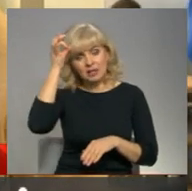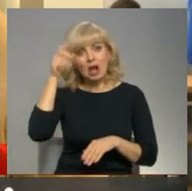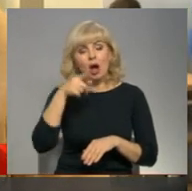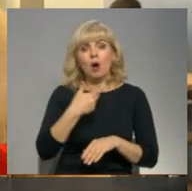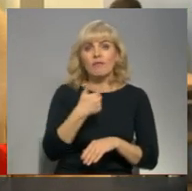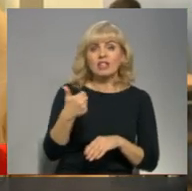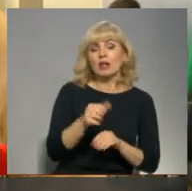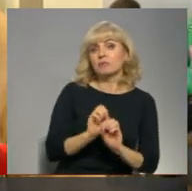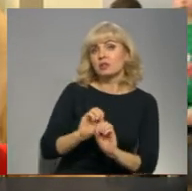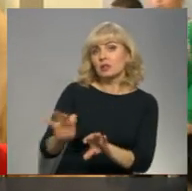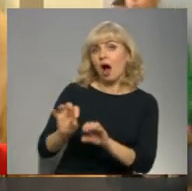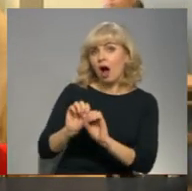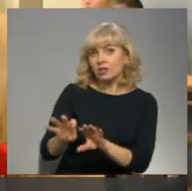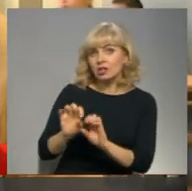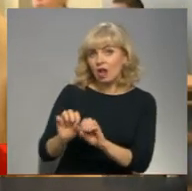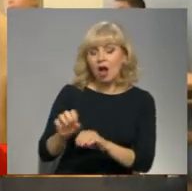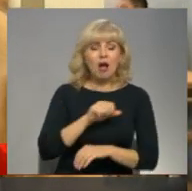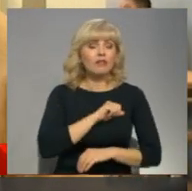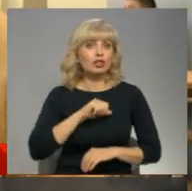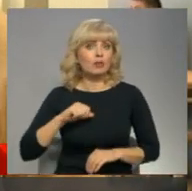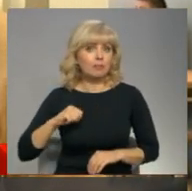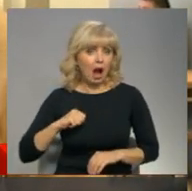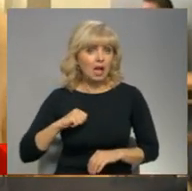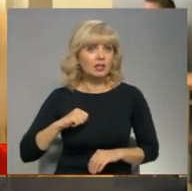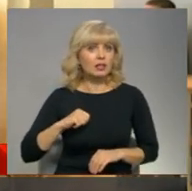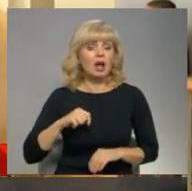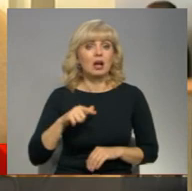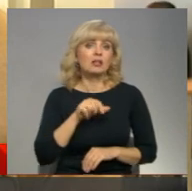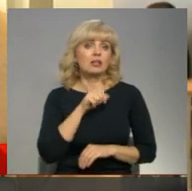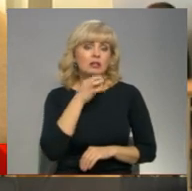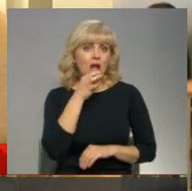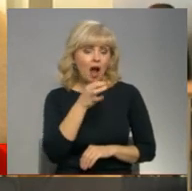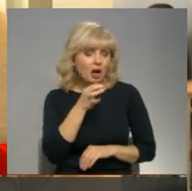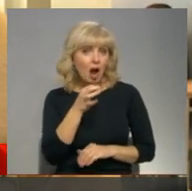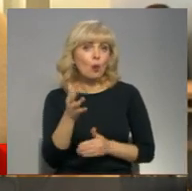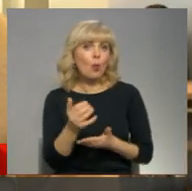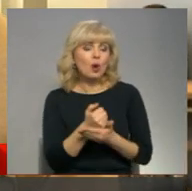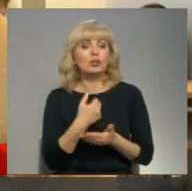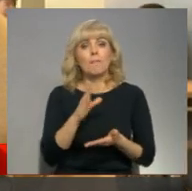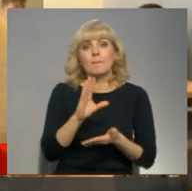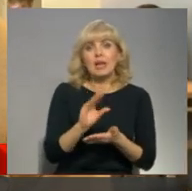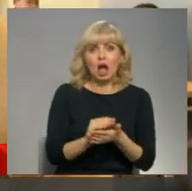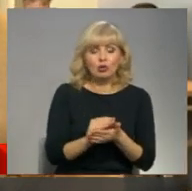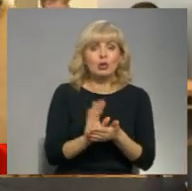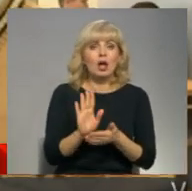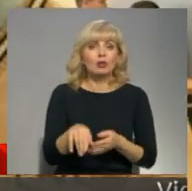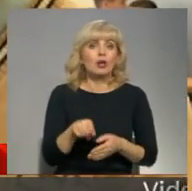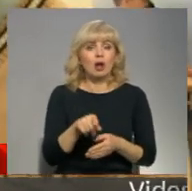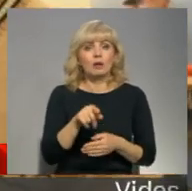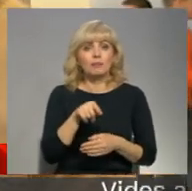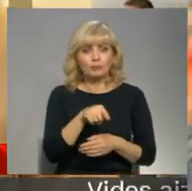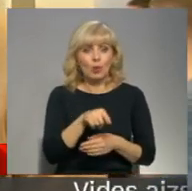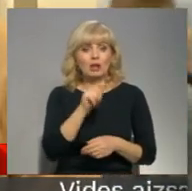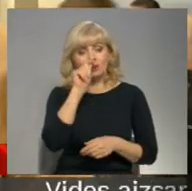viņam stāsti, un viņš pats, kā saka, gūst no pieredzes kaut vai no zaudātiem